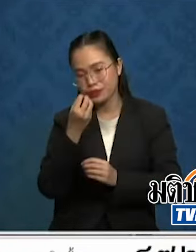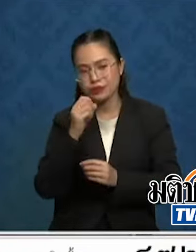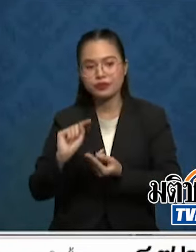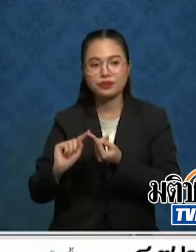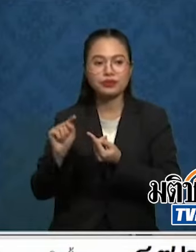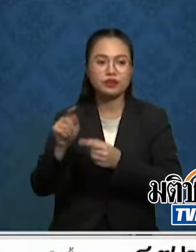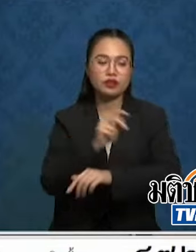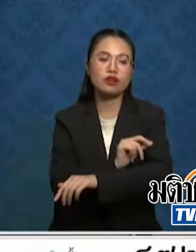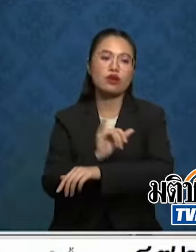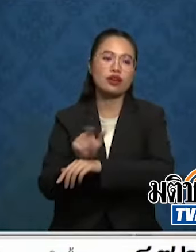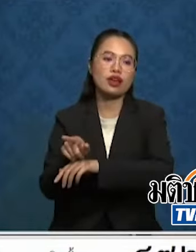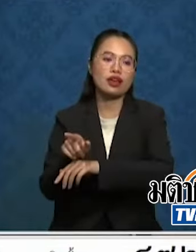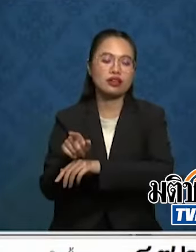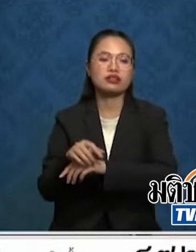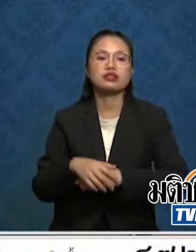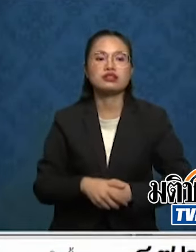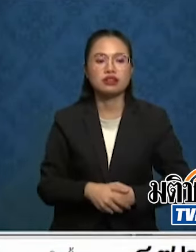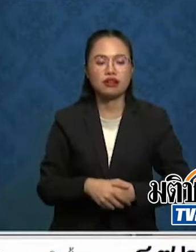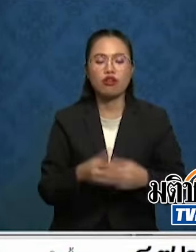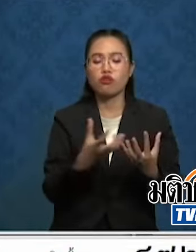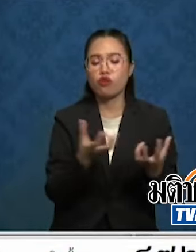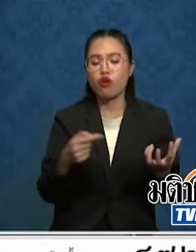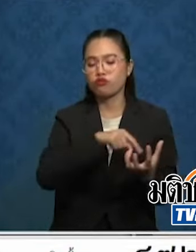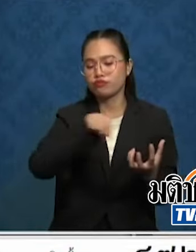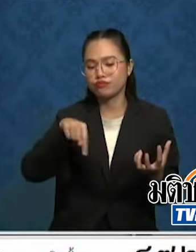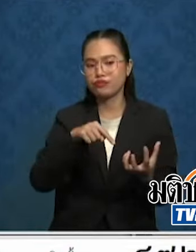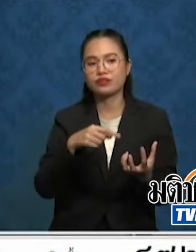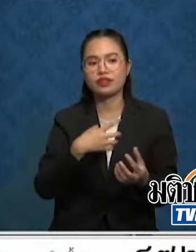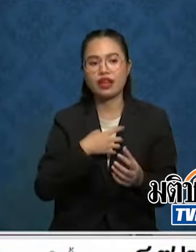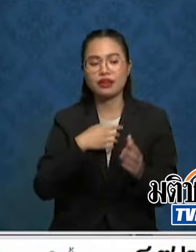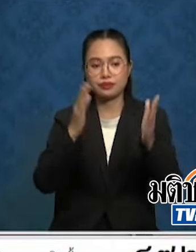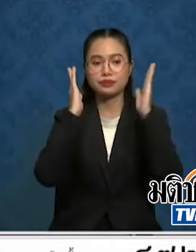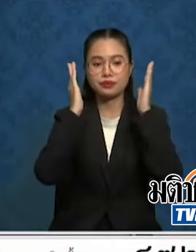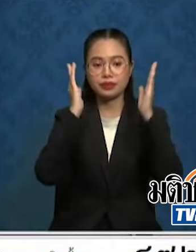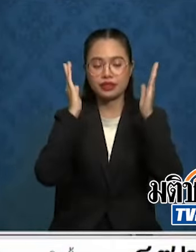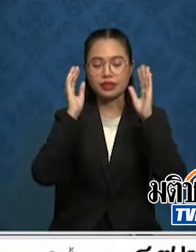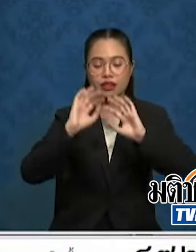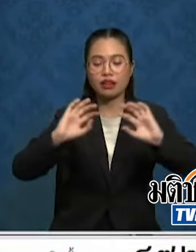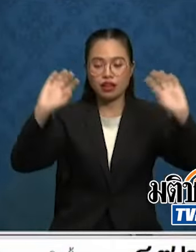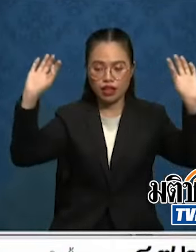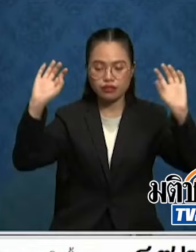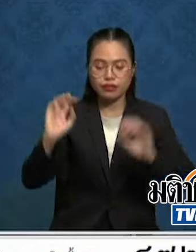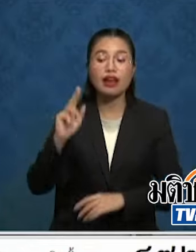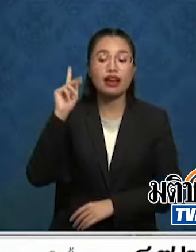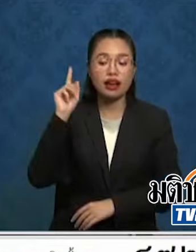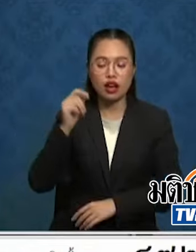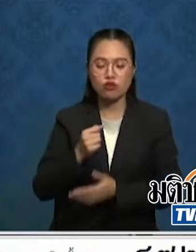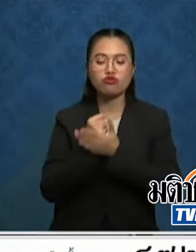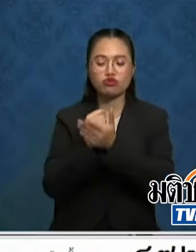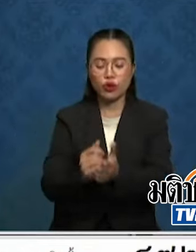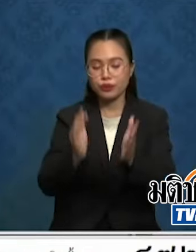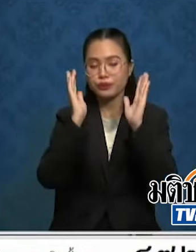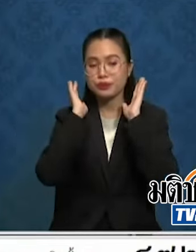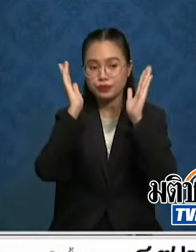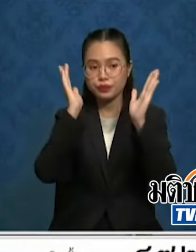ากกองทุนของชุมชนแห่งสายน้ำครับทั้งหมดนี้ครับผมจึงขอนำเสนอไปถึงรัฐบาลและพี่น้องสื่อมวลชนนะครับได้ช่วยกันประชาสัม